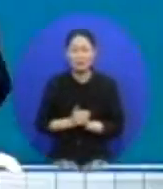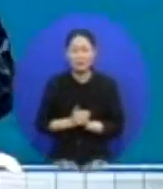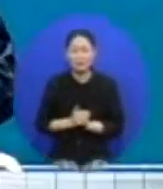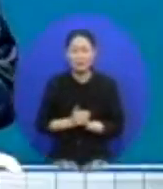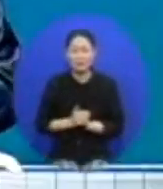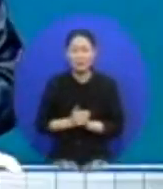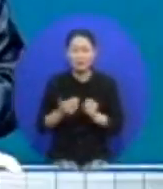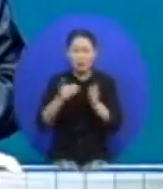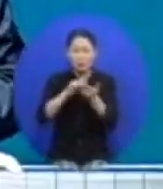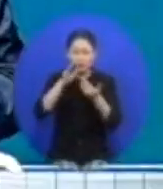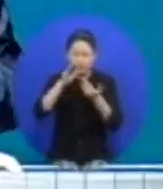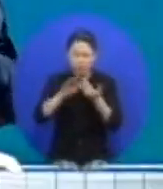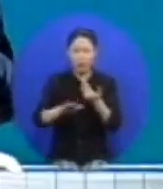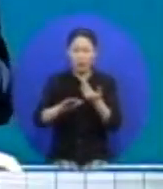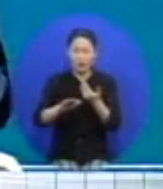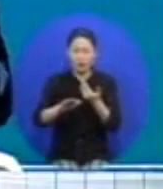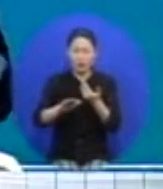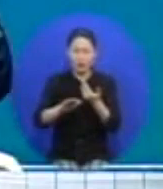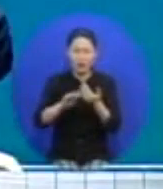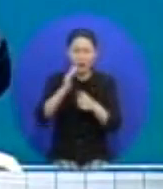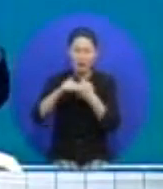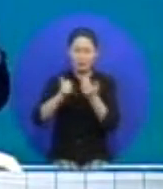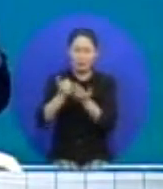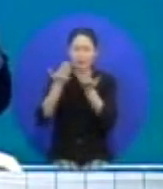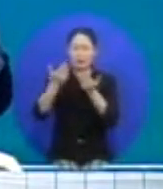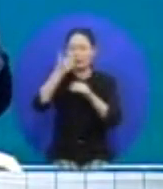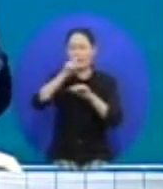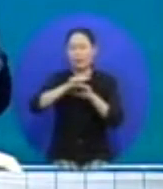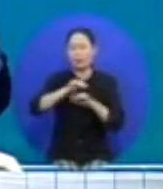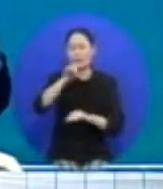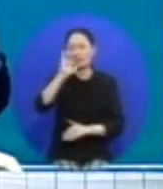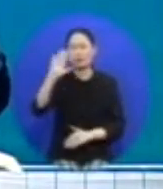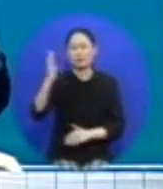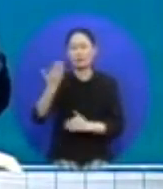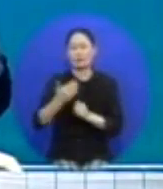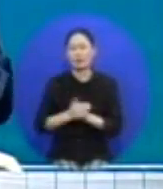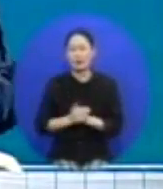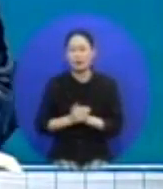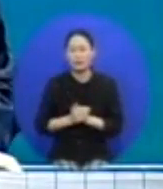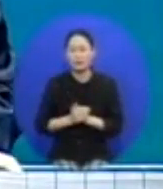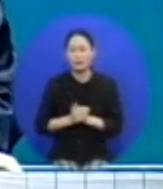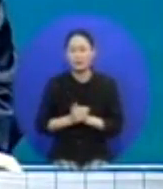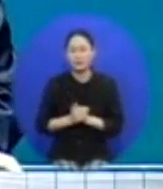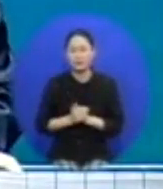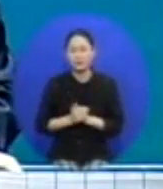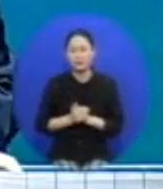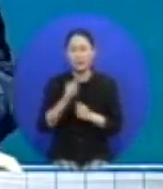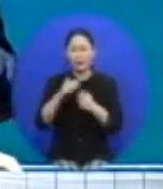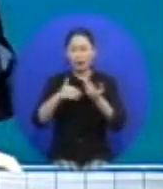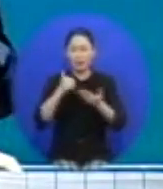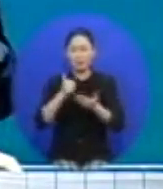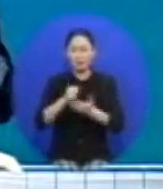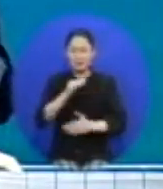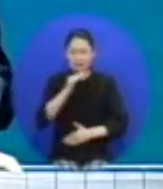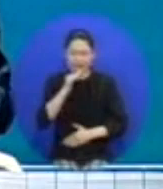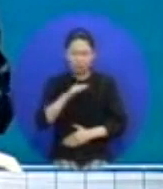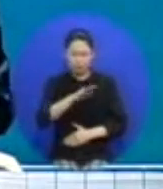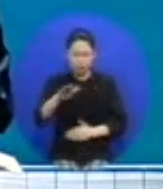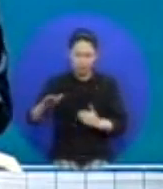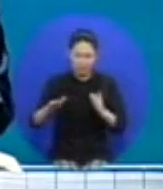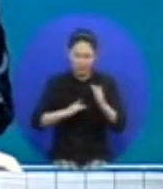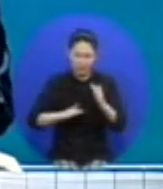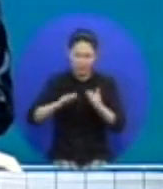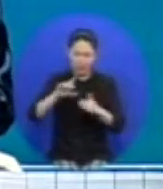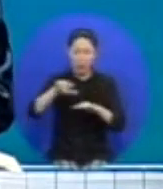그리고 난 다음에 하나님께 드리는 예배가 있어야 하는 것입니다 하나님이 정말 우리 가정에